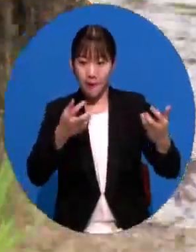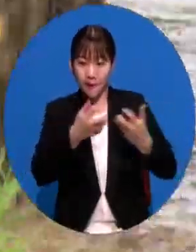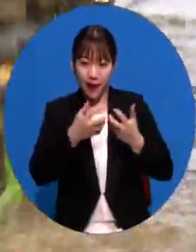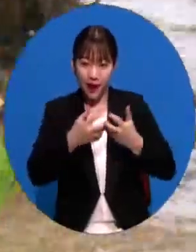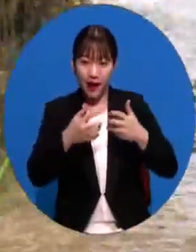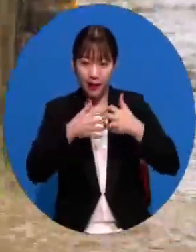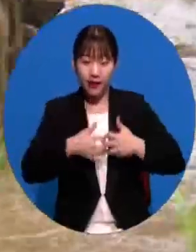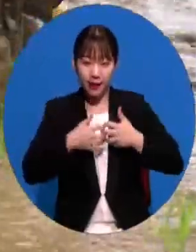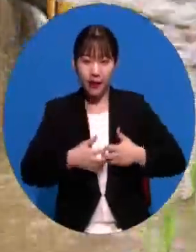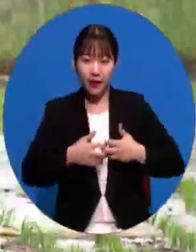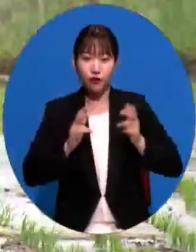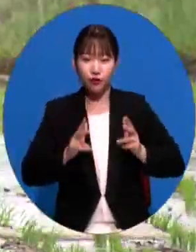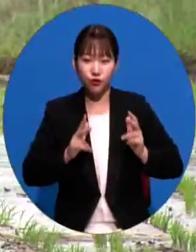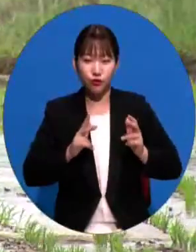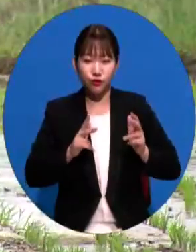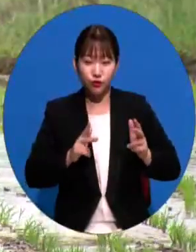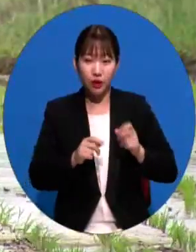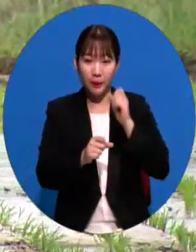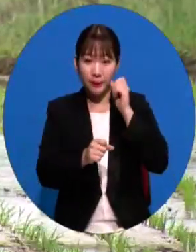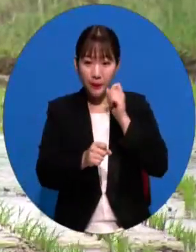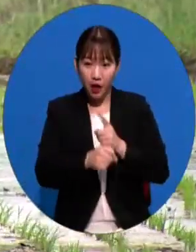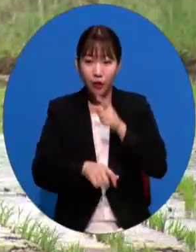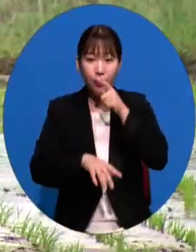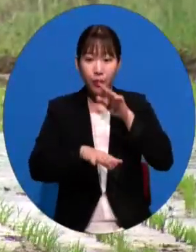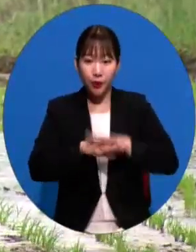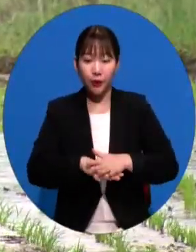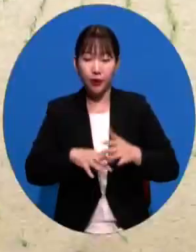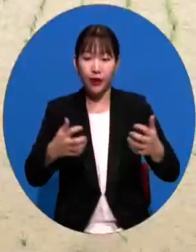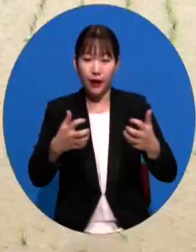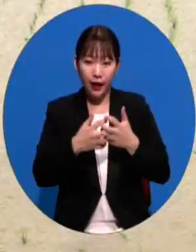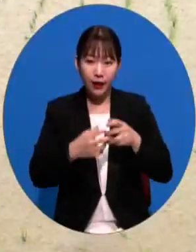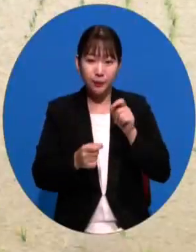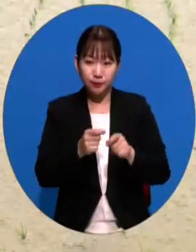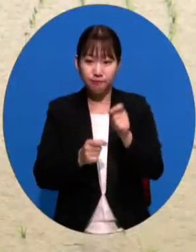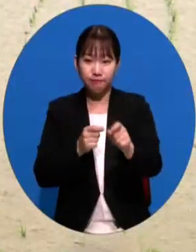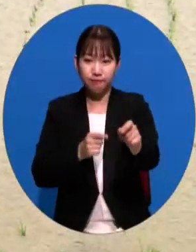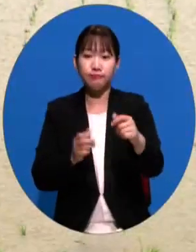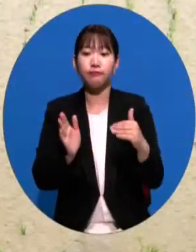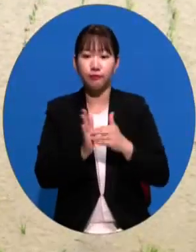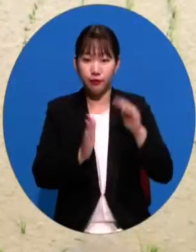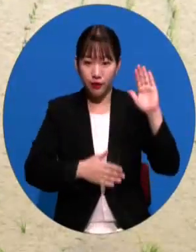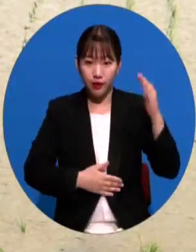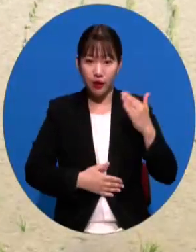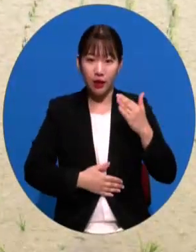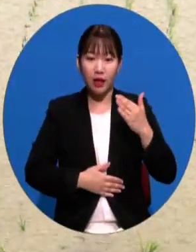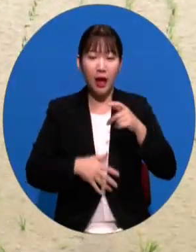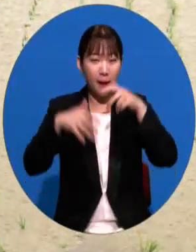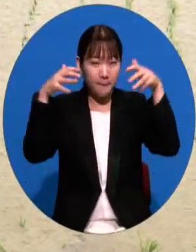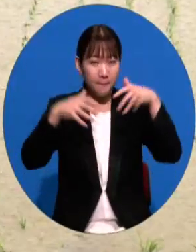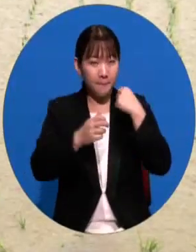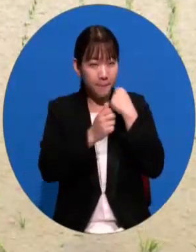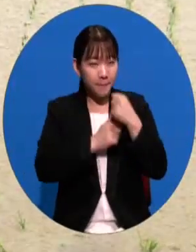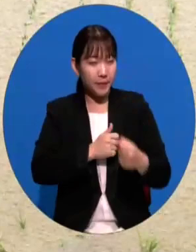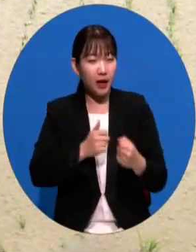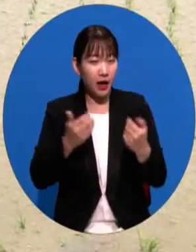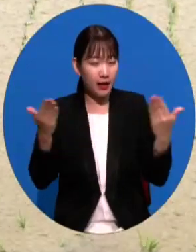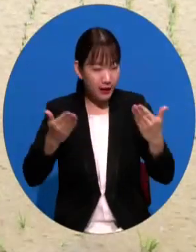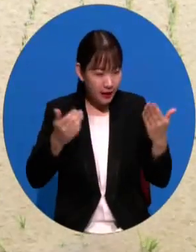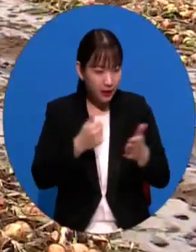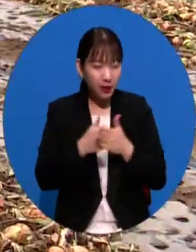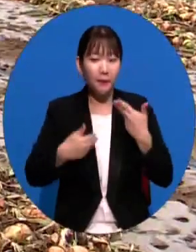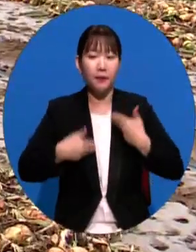움직이자 눈에는 어느새 어린 가득 심어졌습니다 농민들은 빗속에서도 모내기를 하느라 바쁜 하루를